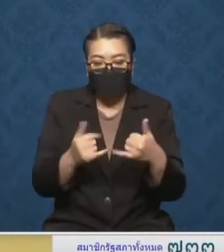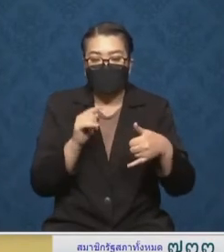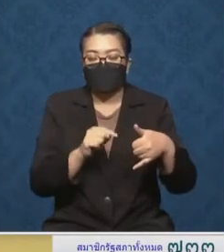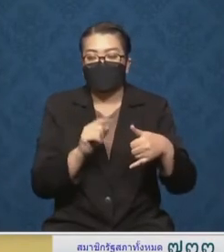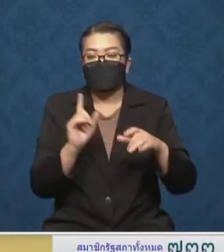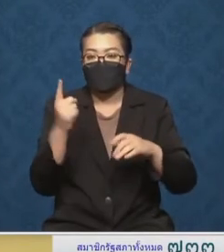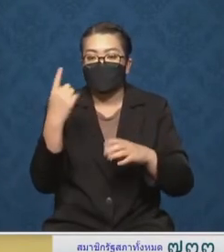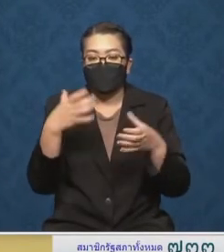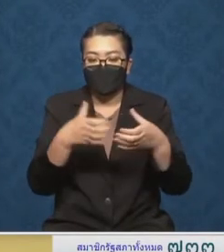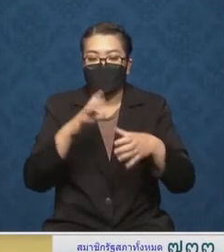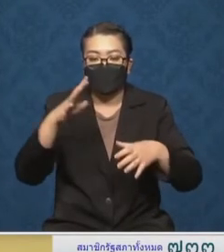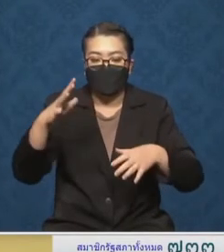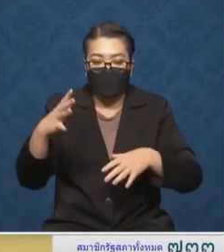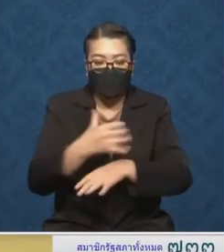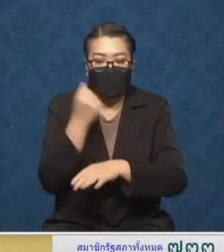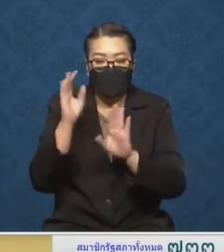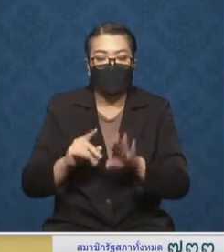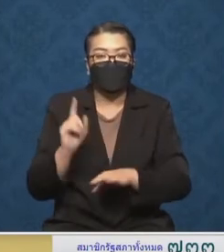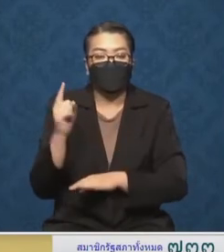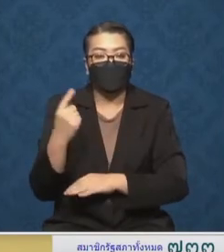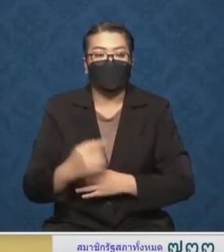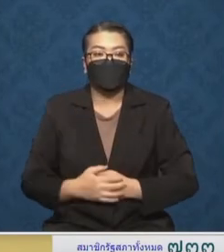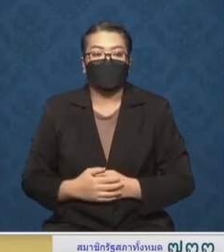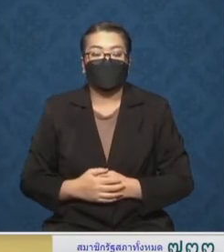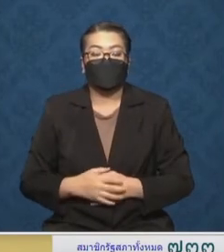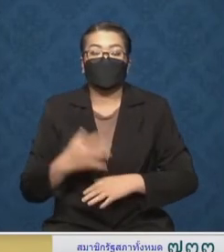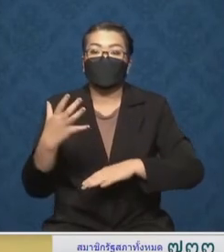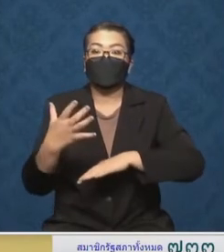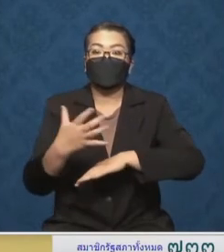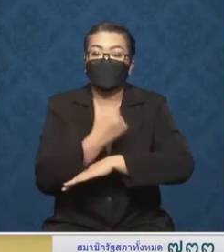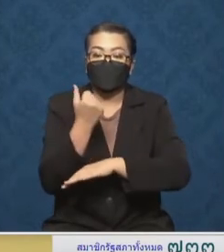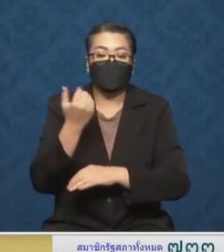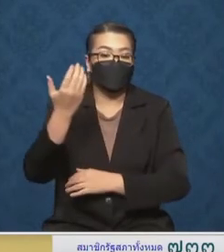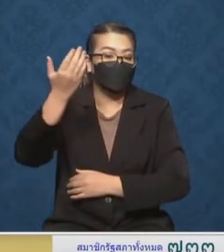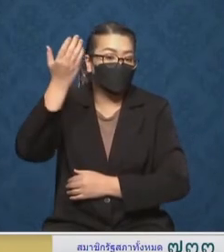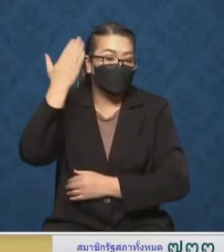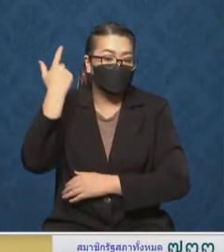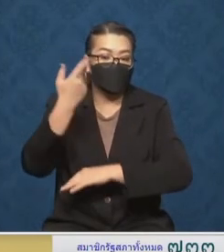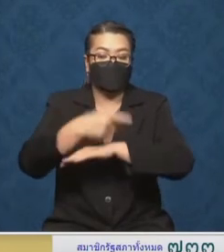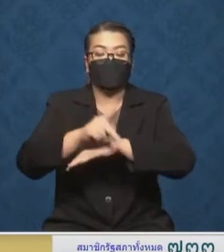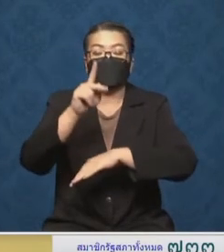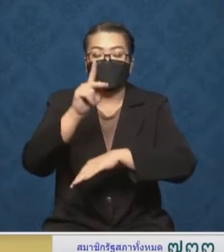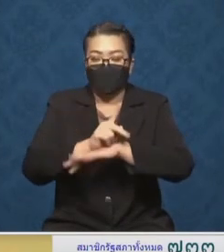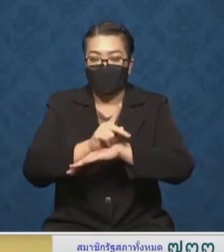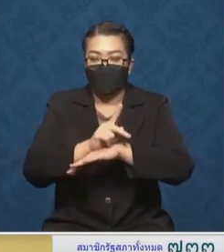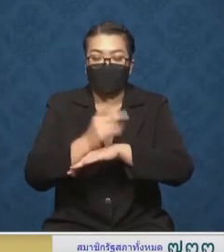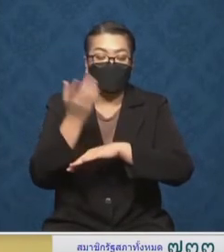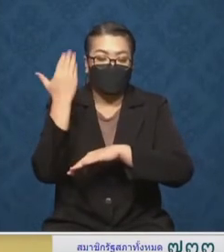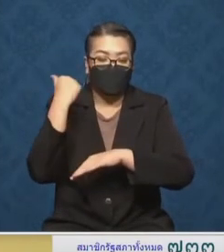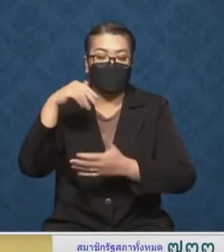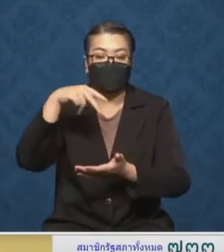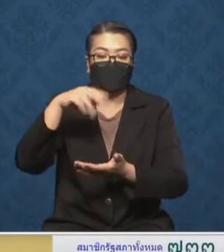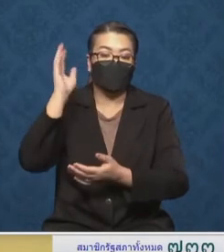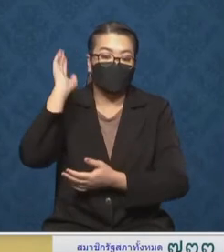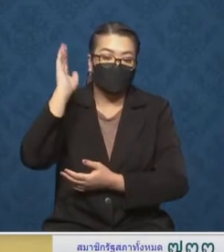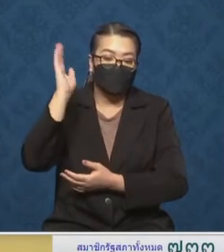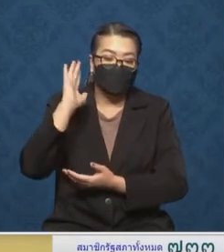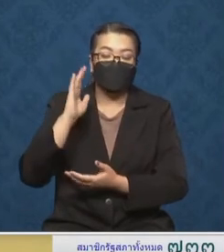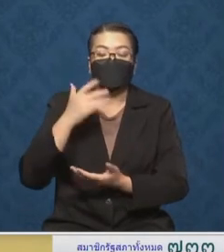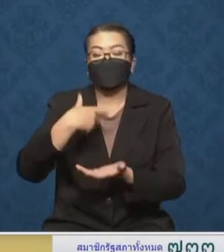จริงทางการเมืองที่เป็นจริงเมื่ออดีตประธานองคมนตรีท่านหนึ่งได้ไปบรรยายที่โรงเรียน